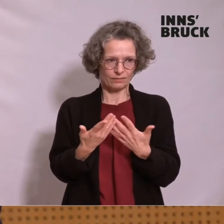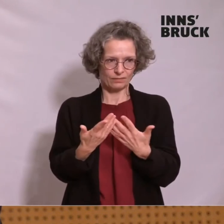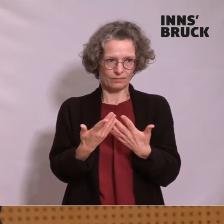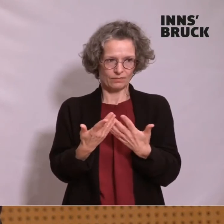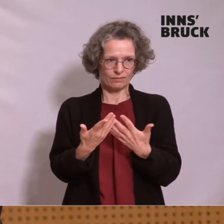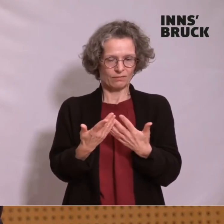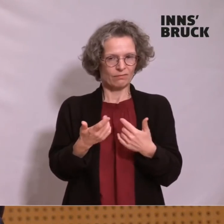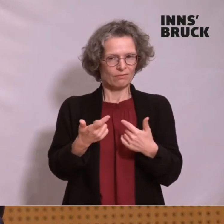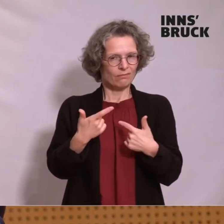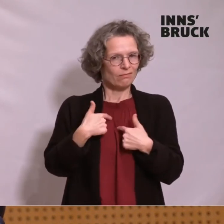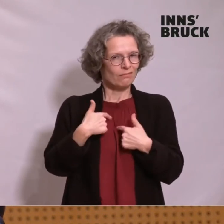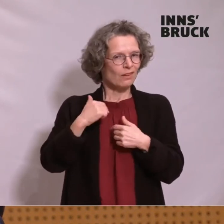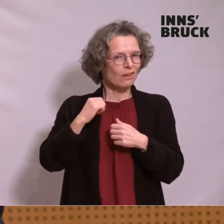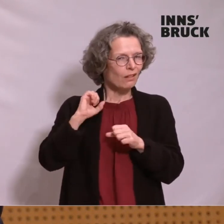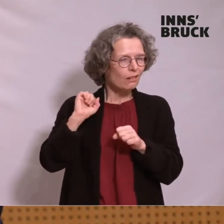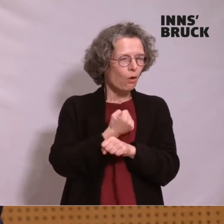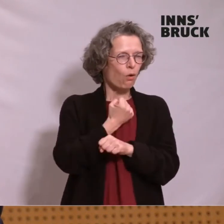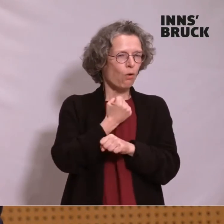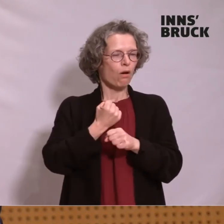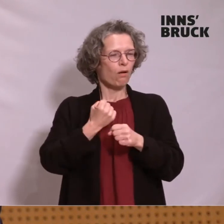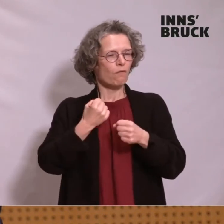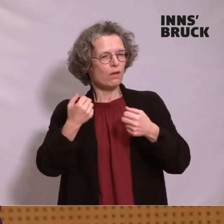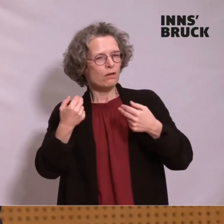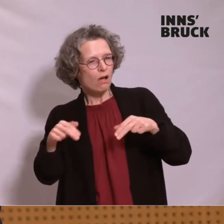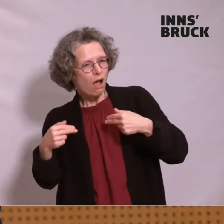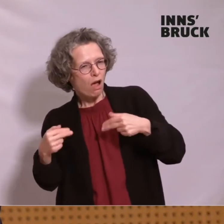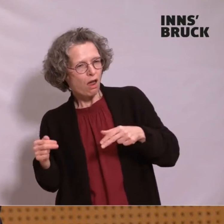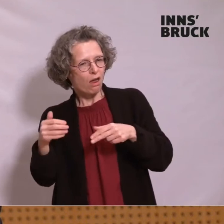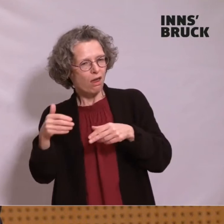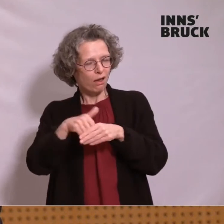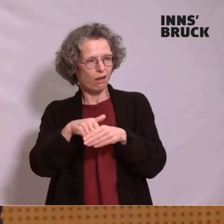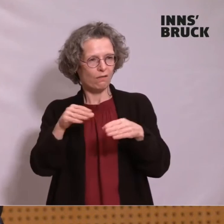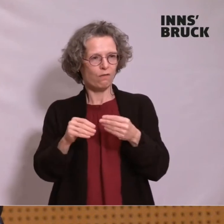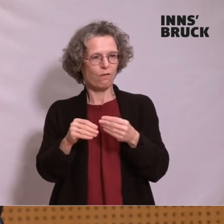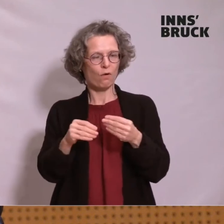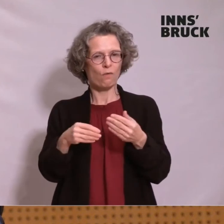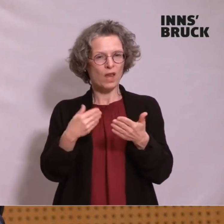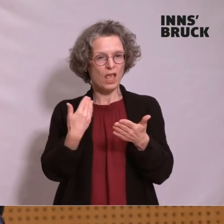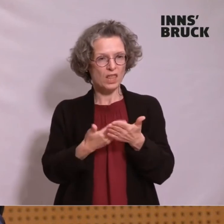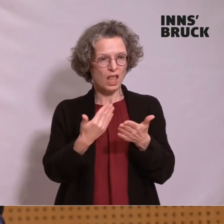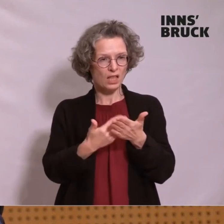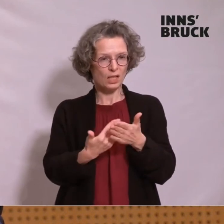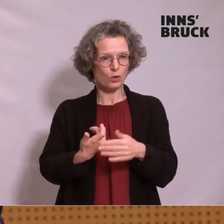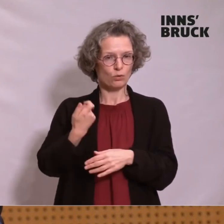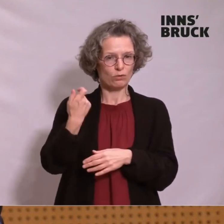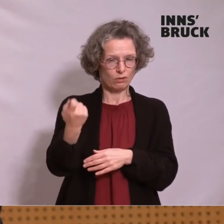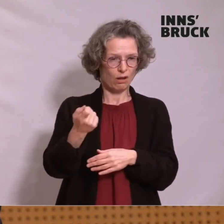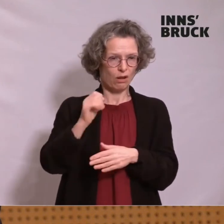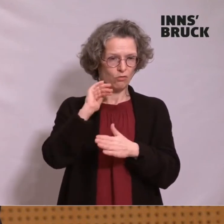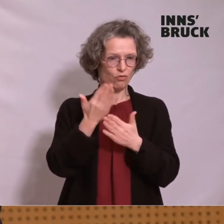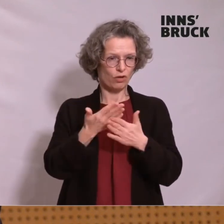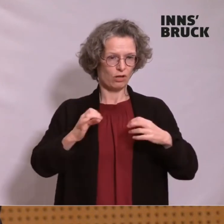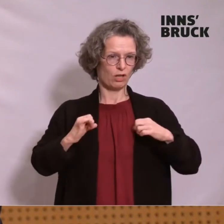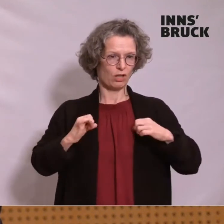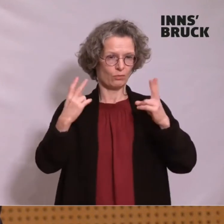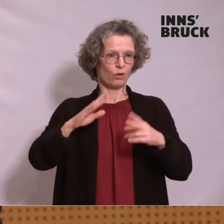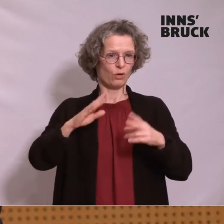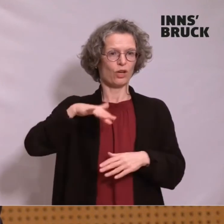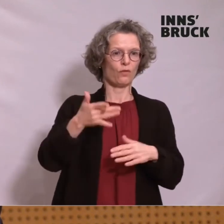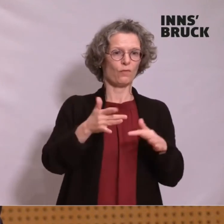doch in gewissem Sinne reich, wenn man als Nettozahlerstadt Innsbruck 50 Millionen an das Land